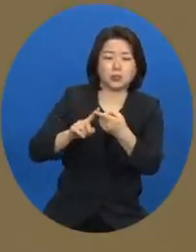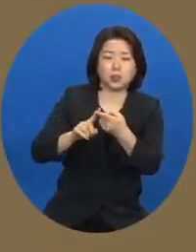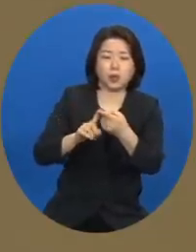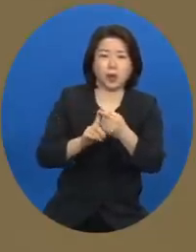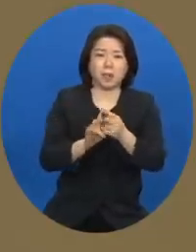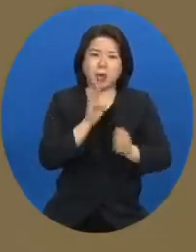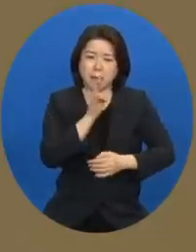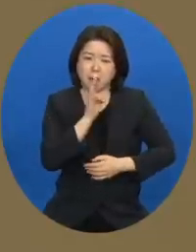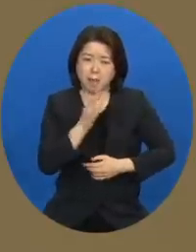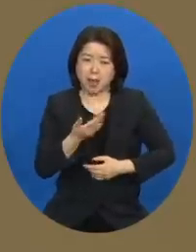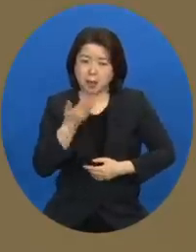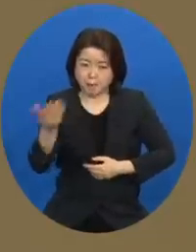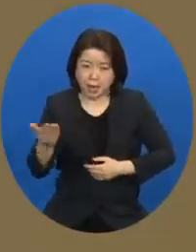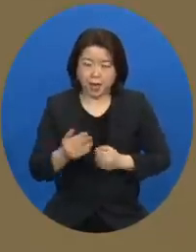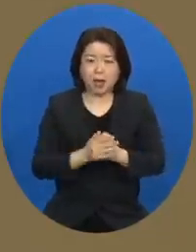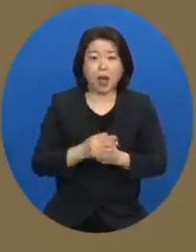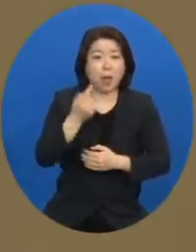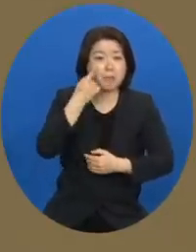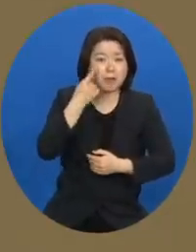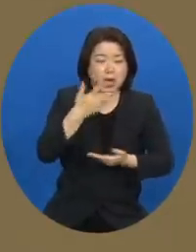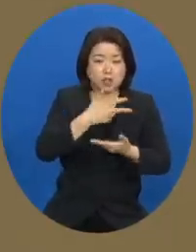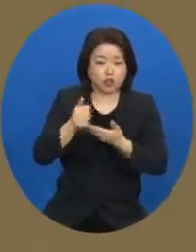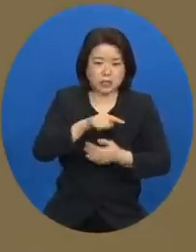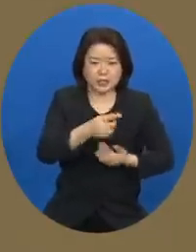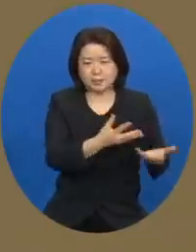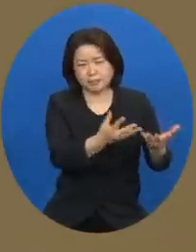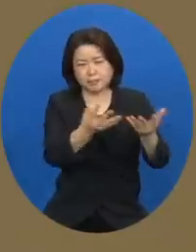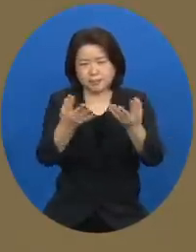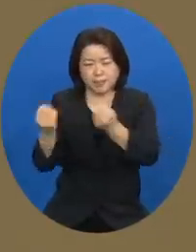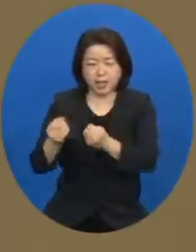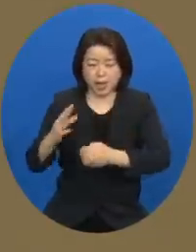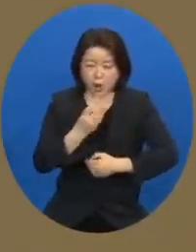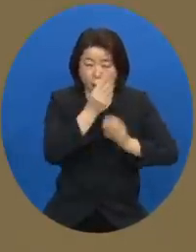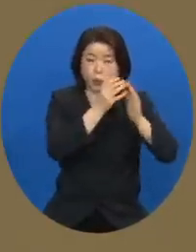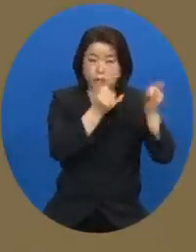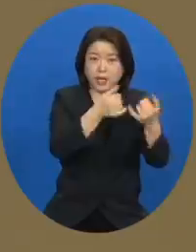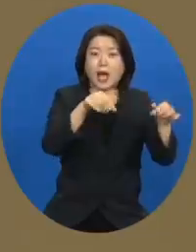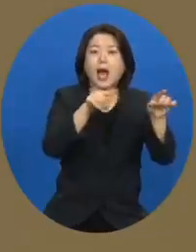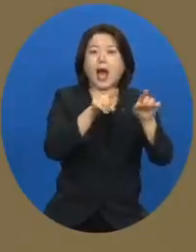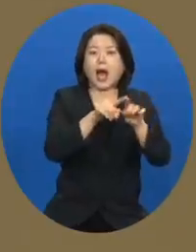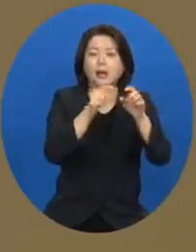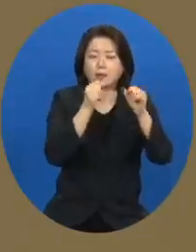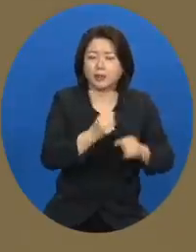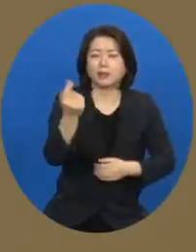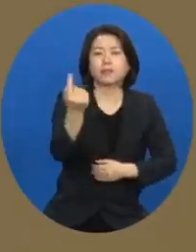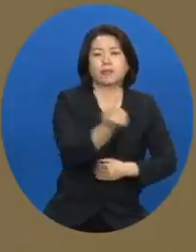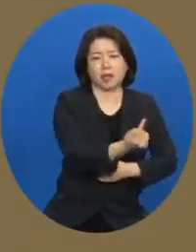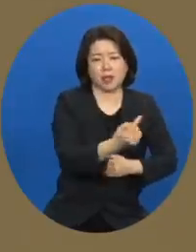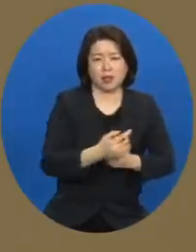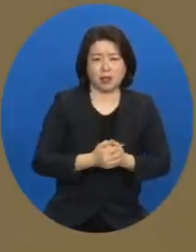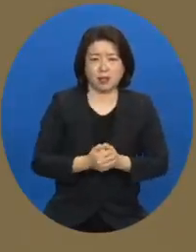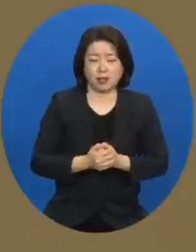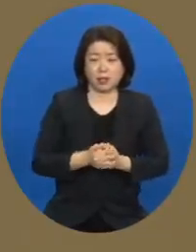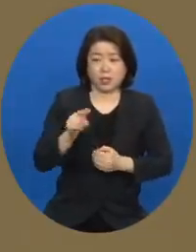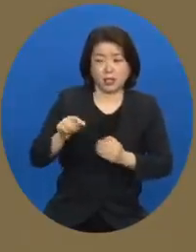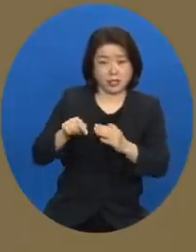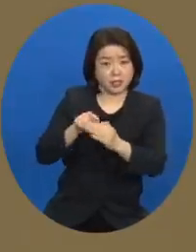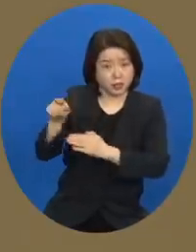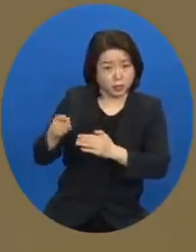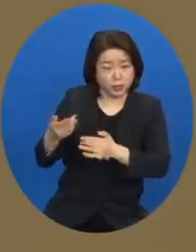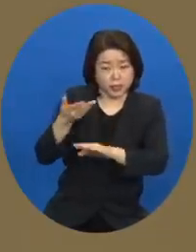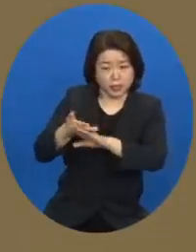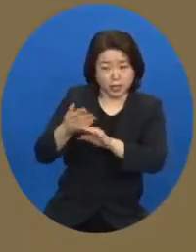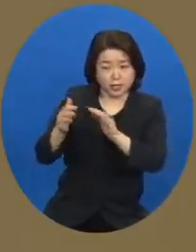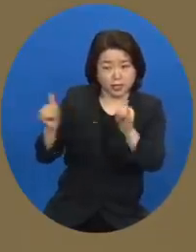이르되 보라, 주께서 그 수만의 거룩한 자와 함께 임하셨나니 이는 무사람을